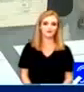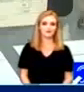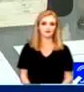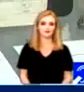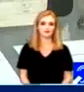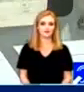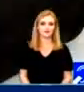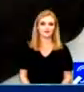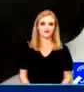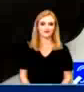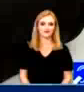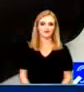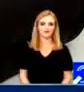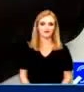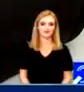cu un milionar.